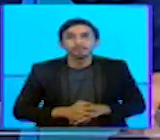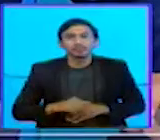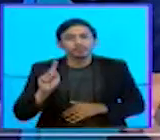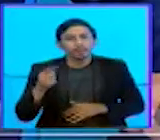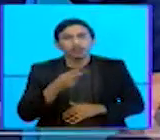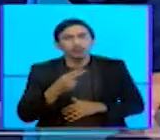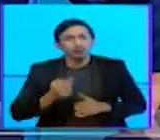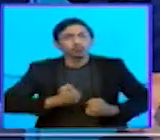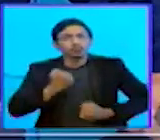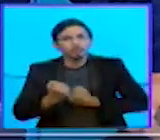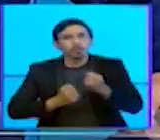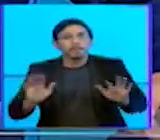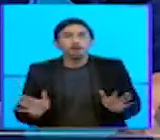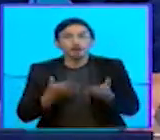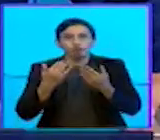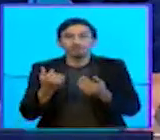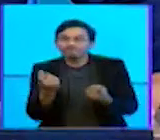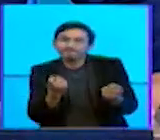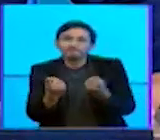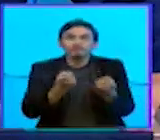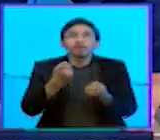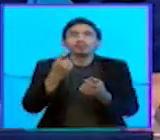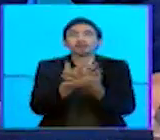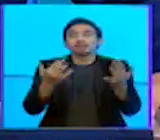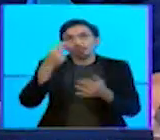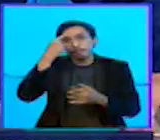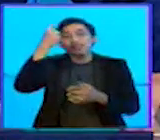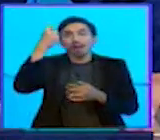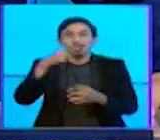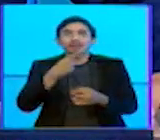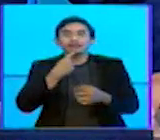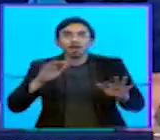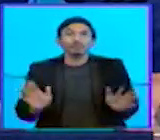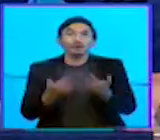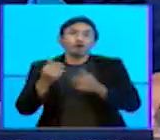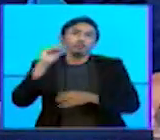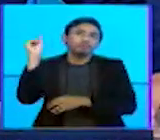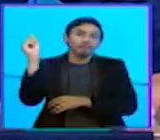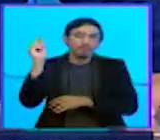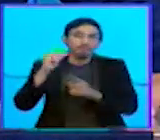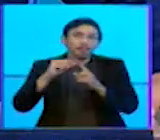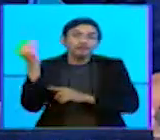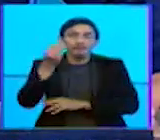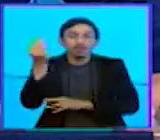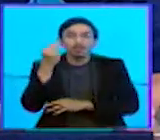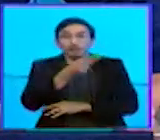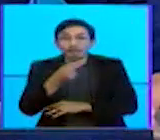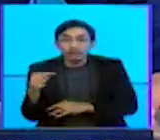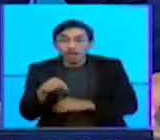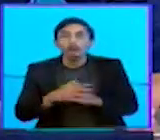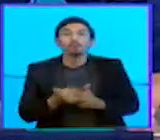Pemerintah Indonesia terus berupaya membangun kepercayaan publik untuk membangkitkan pariwisata tanah air. Salah satunya dengan memberikan rasa aman dan nyaman